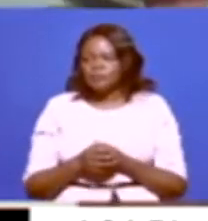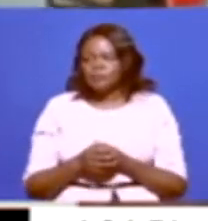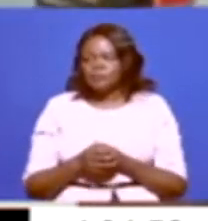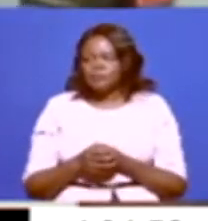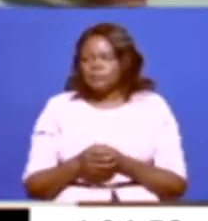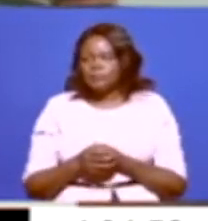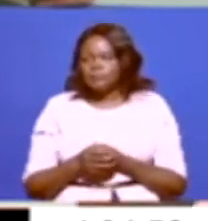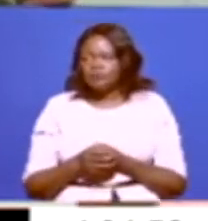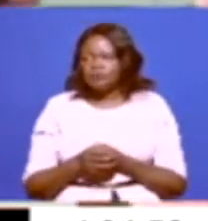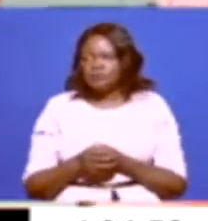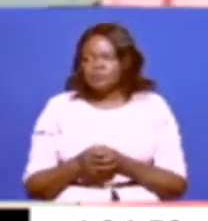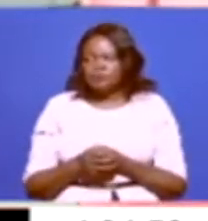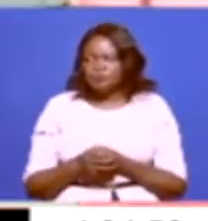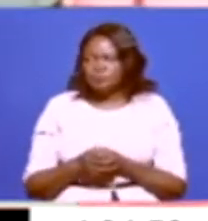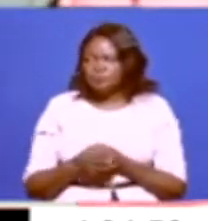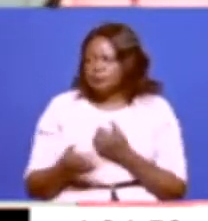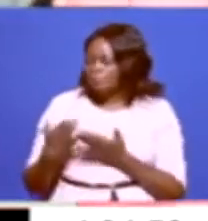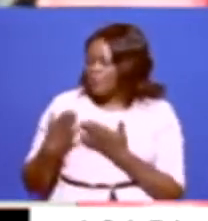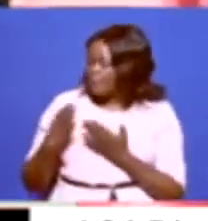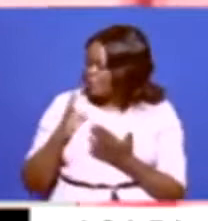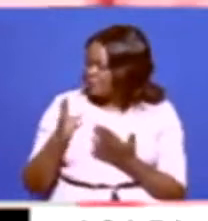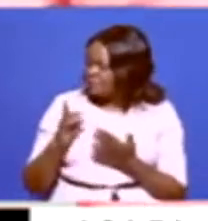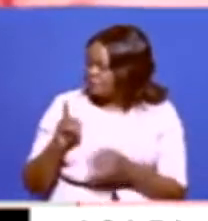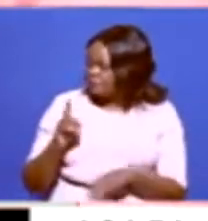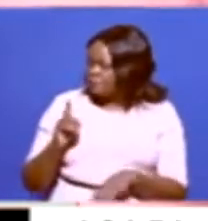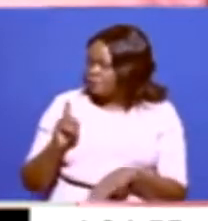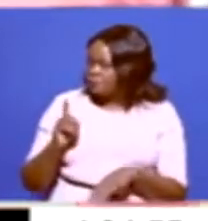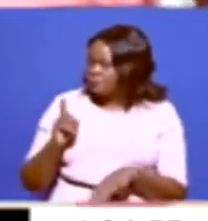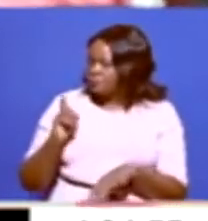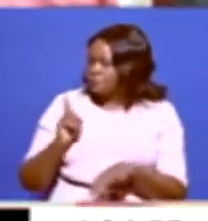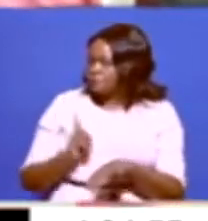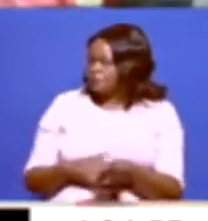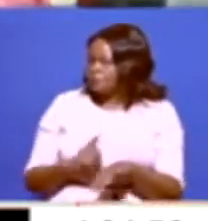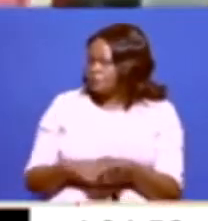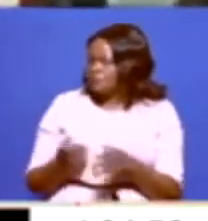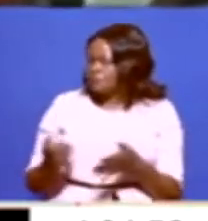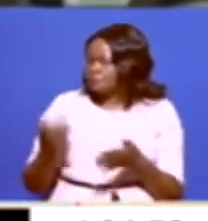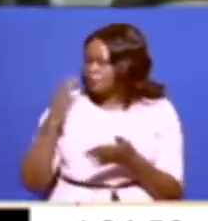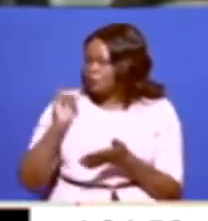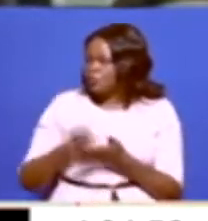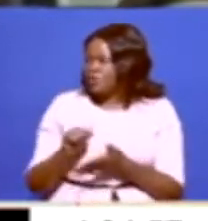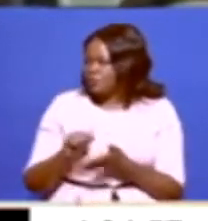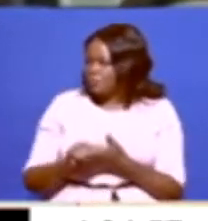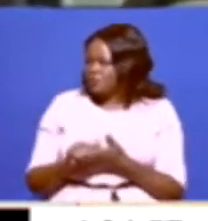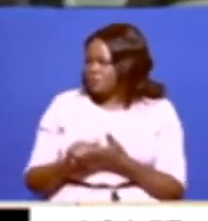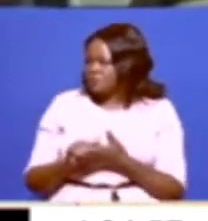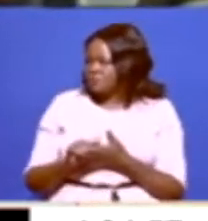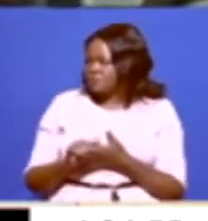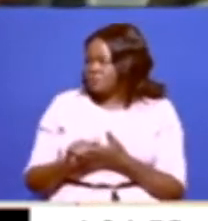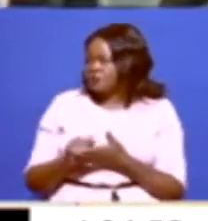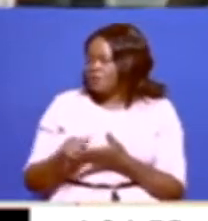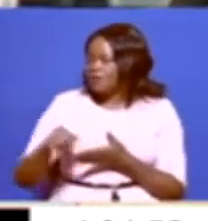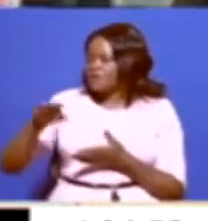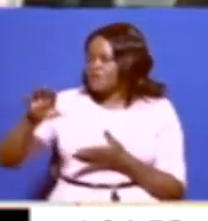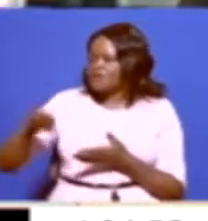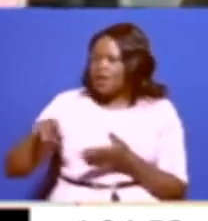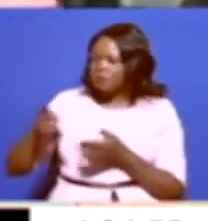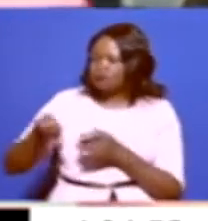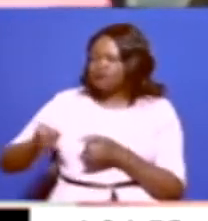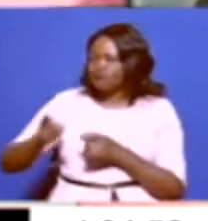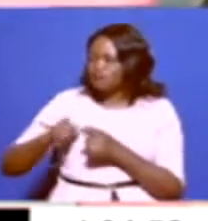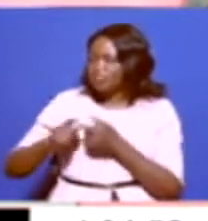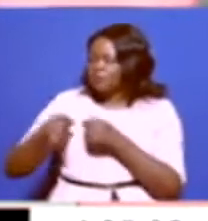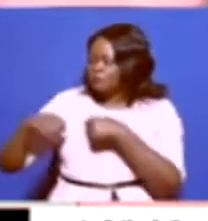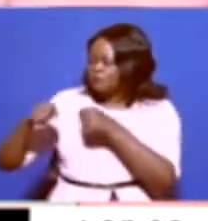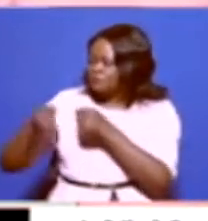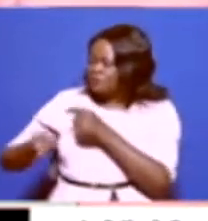Okay. Na pengine katika pekwepekwe zetu zingine tumeweza kujua kwamba karibu nauli imeongezwa kidogo. How about the riders? Nini